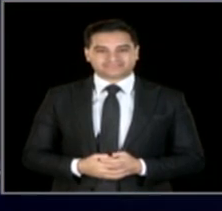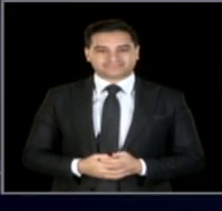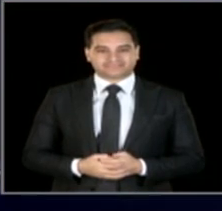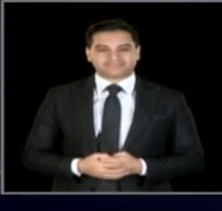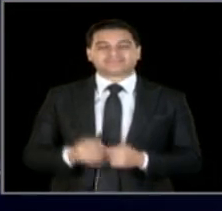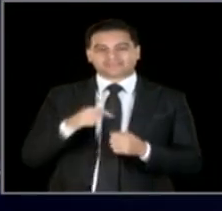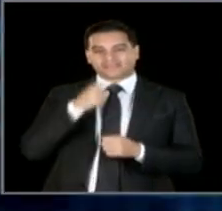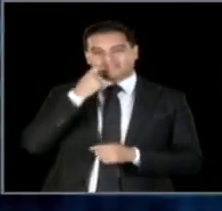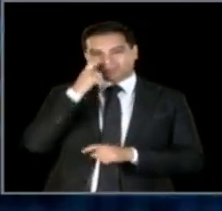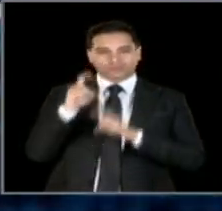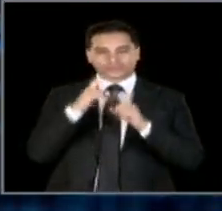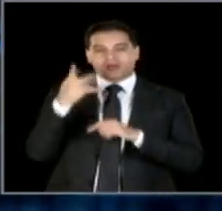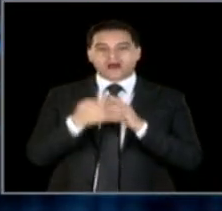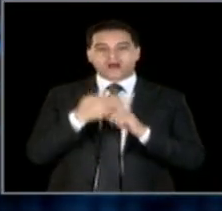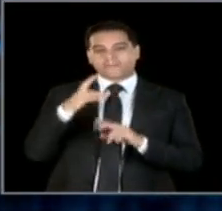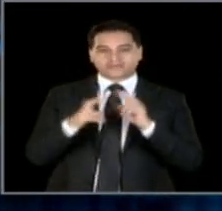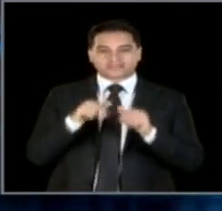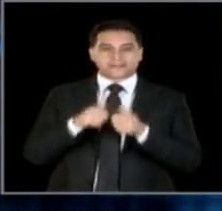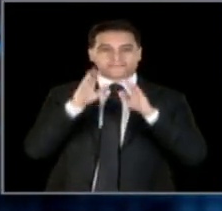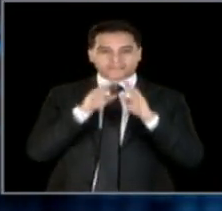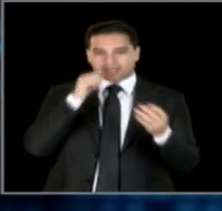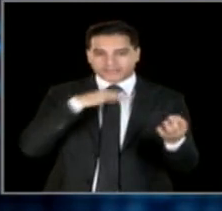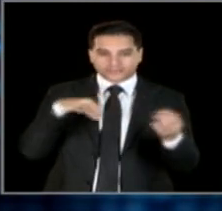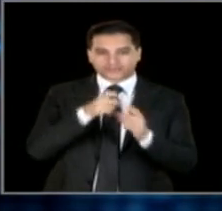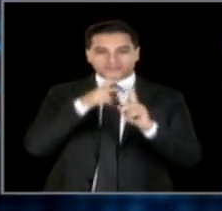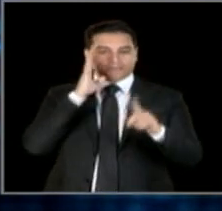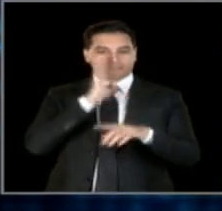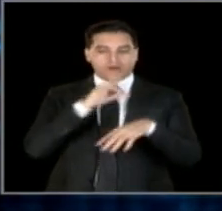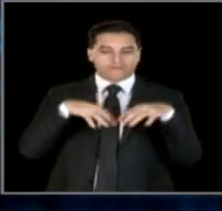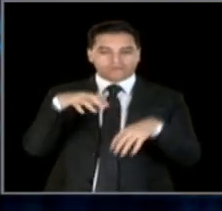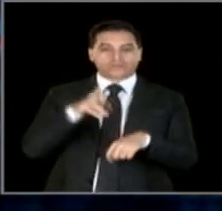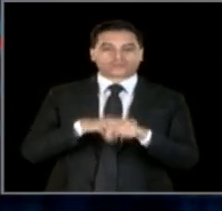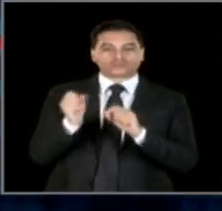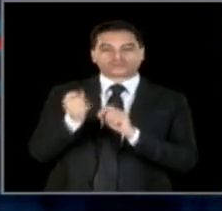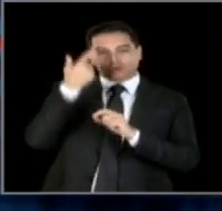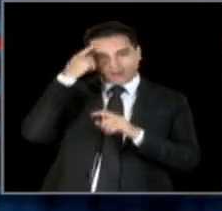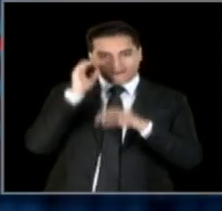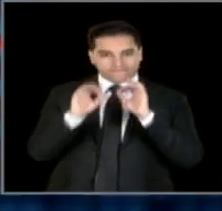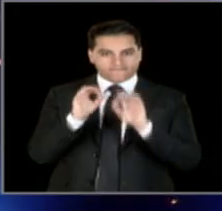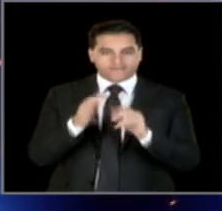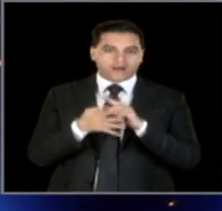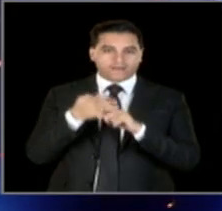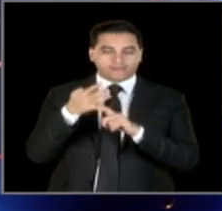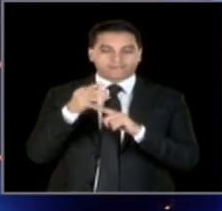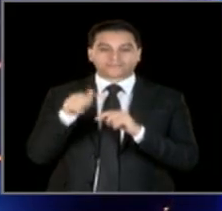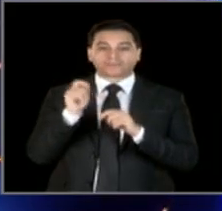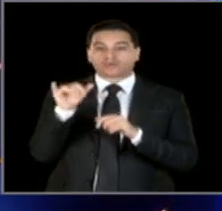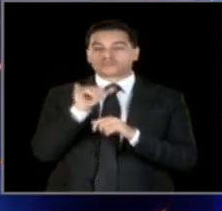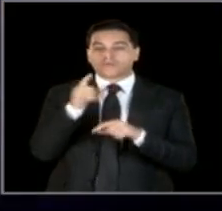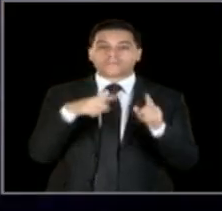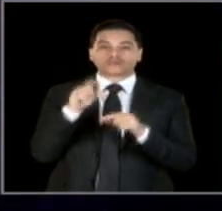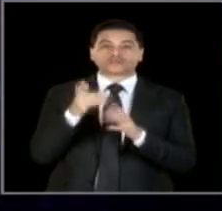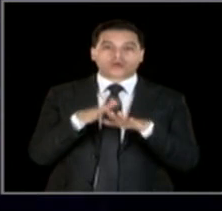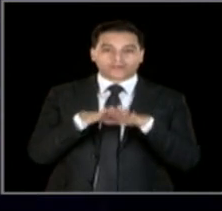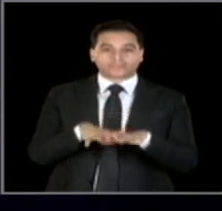فقرة الفنون أربع أسئلة: سينما ومسرح، أغاني وموسيقى، لوحات ومعالم، وسرعة البديهة. أسئلتنا بتعتمد